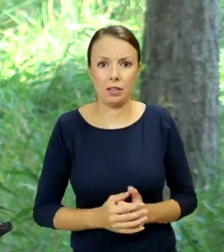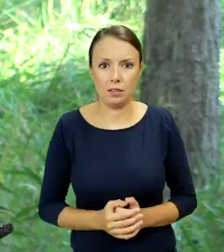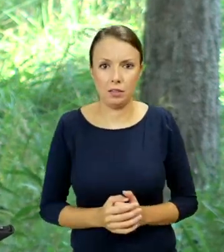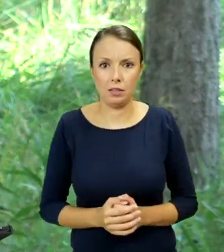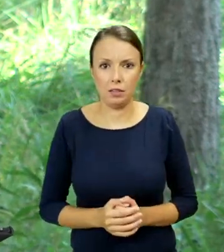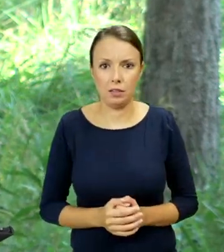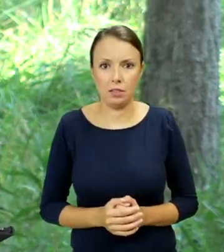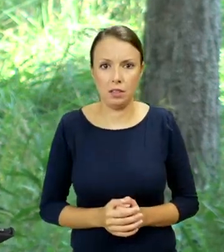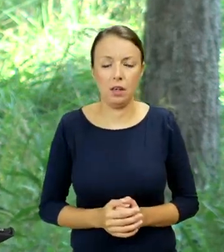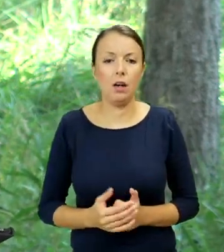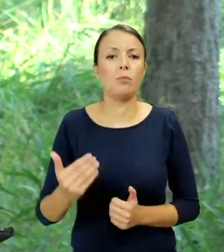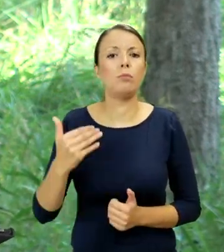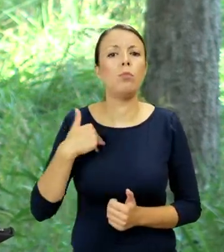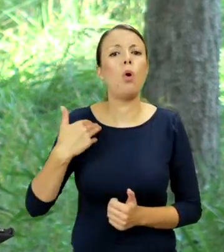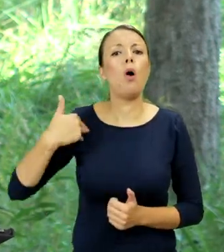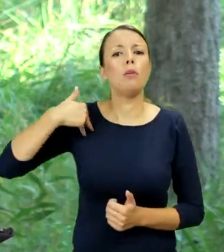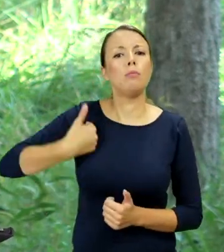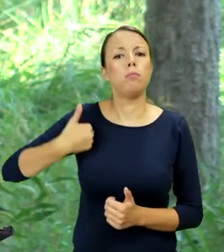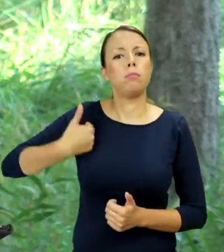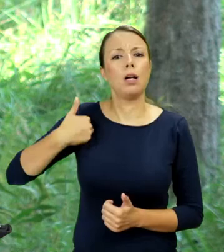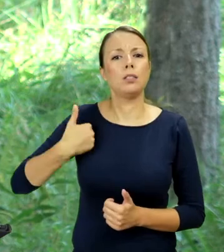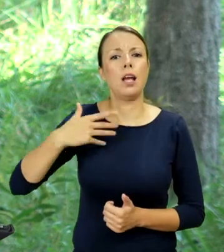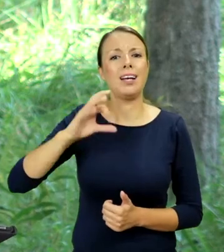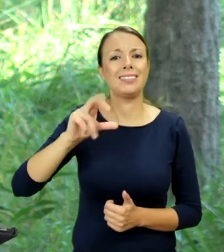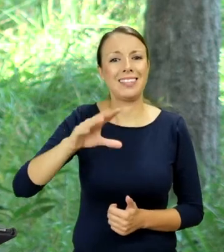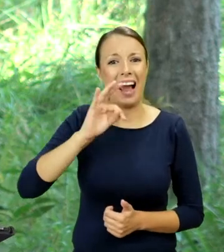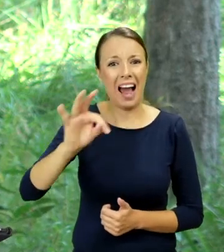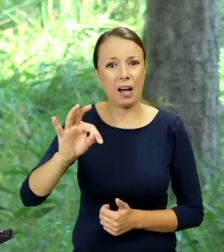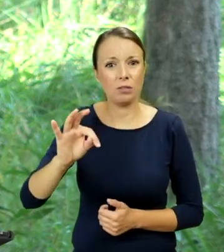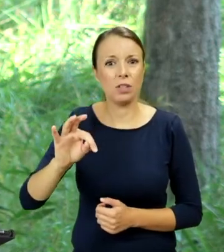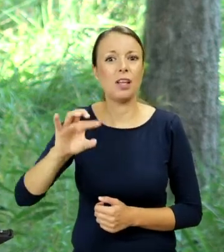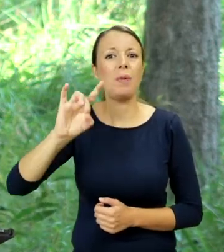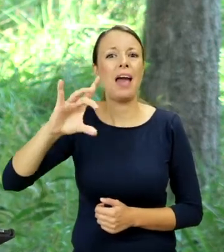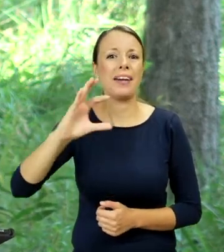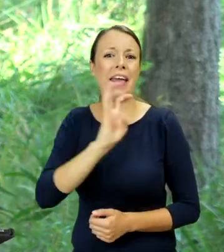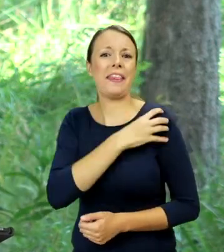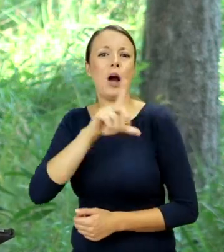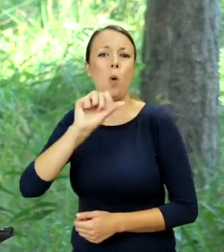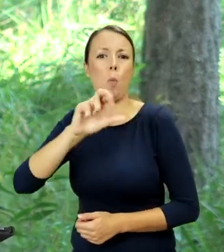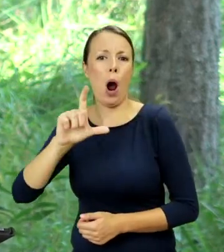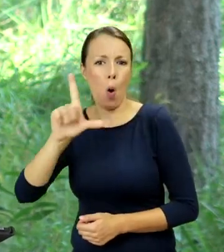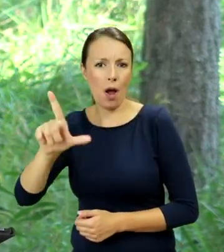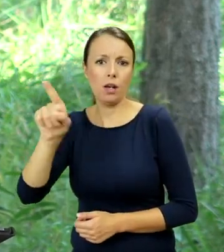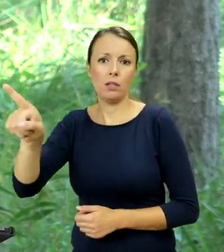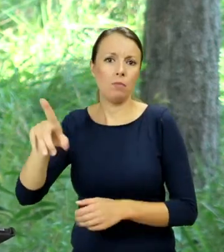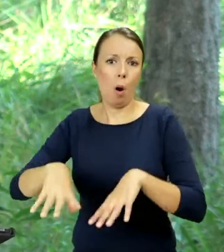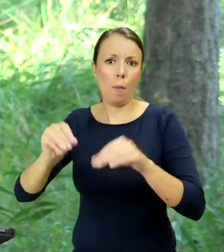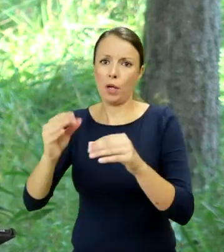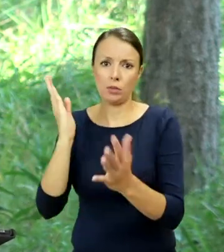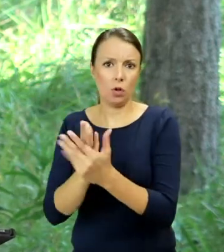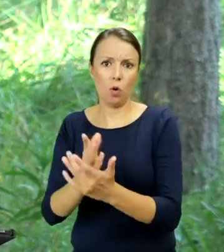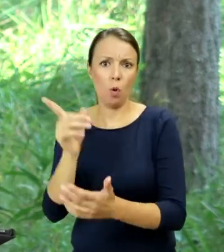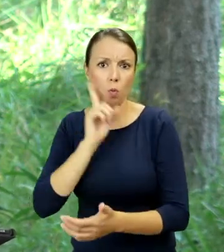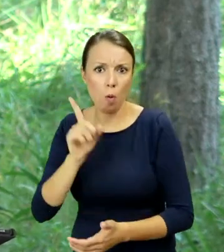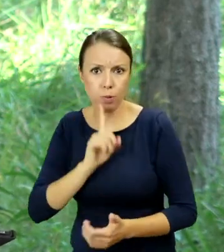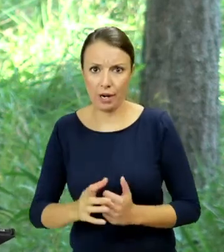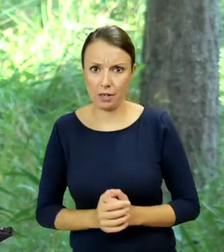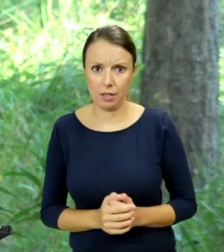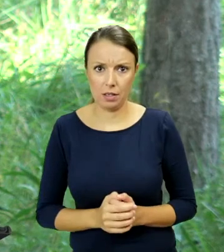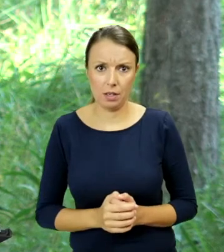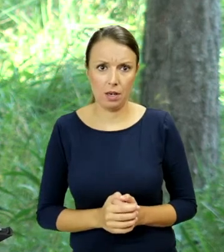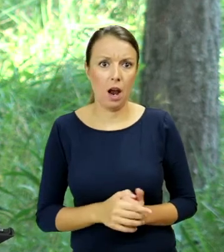generała Baden-Powella mieli być z początku tylko chłopcami. W Polsce fenomenalne małżeństwo